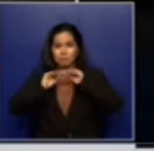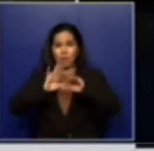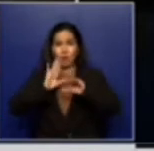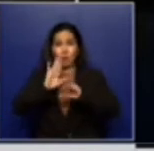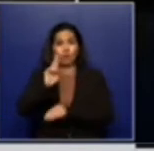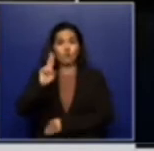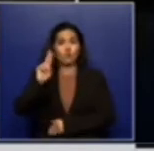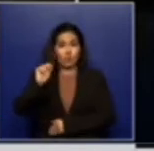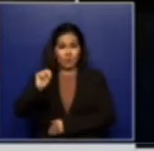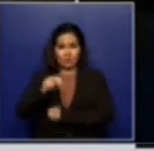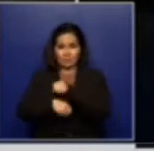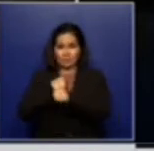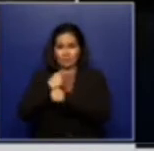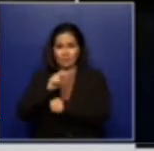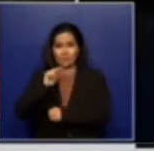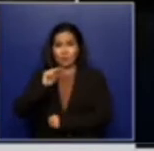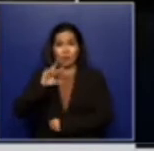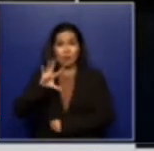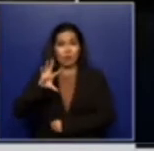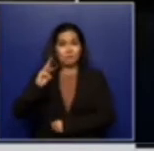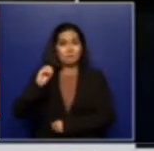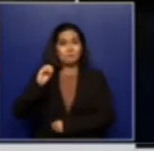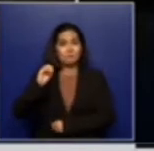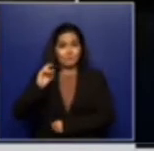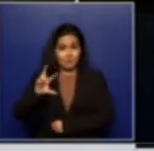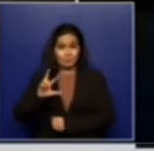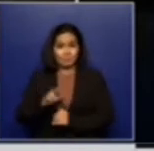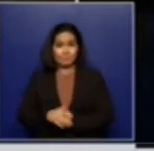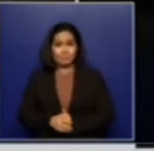เปอร์เซ็นต์ที่มาของข้อมูลคือเอกสารการแถลงข่าวขององค์การสหประชาชาติปี2563